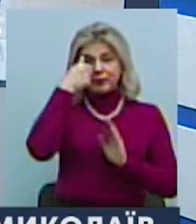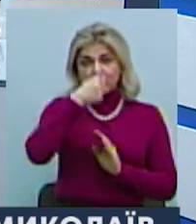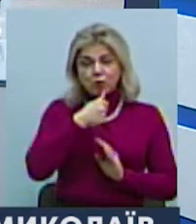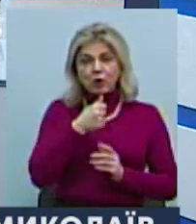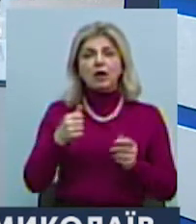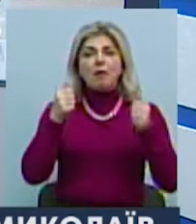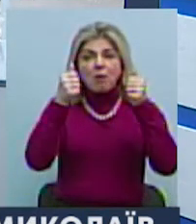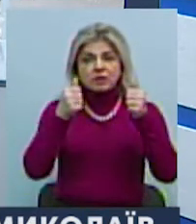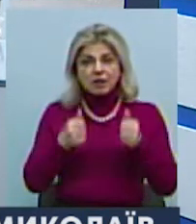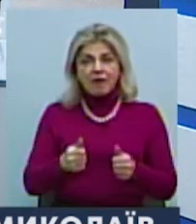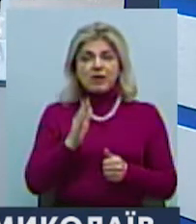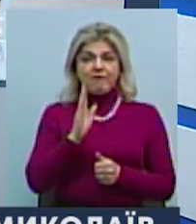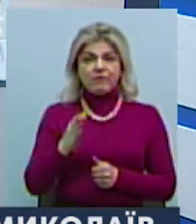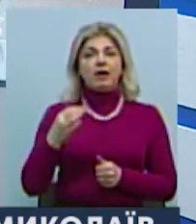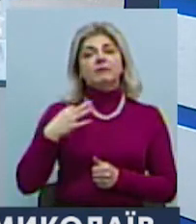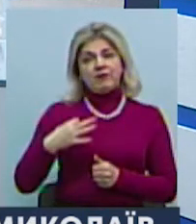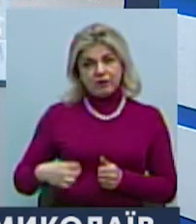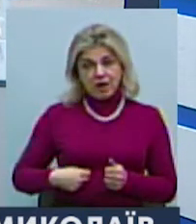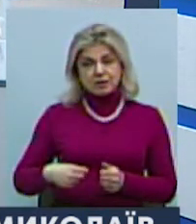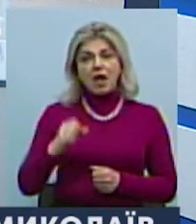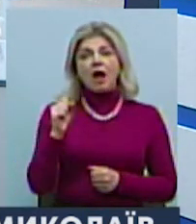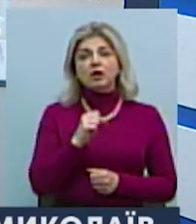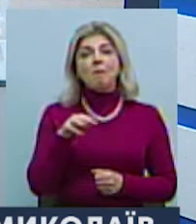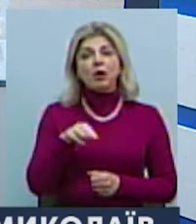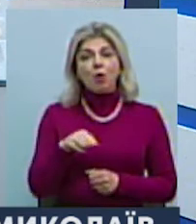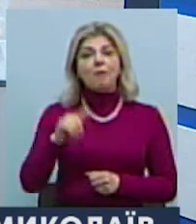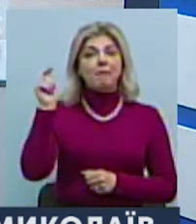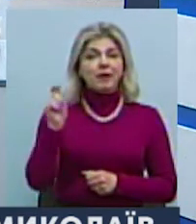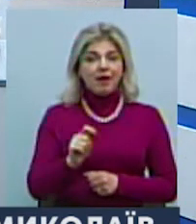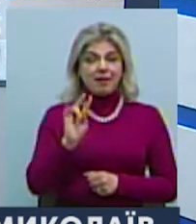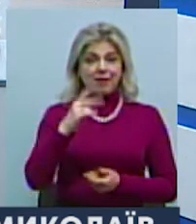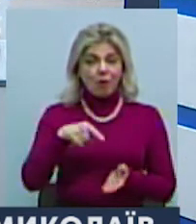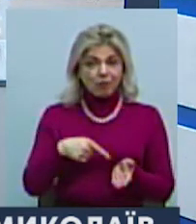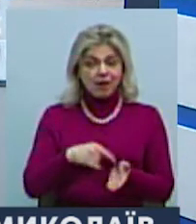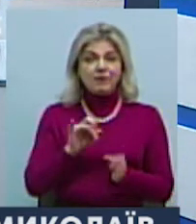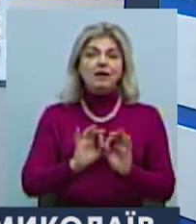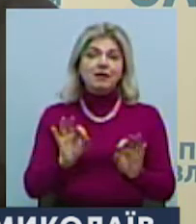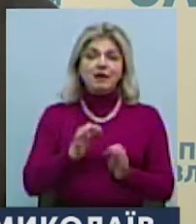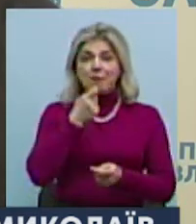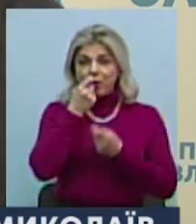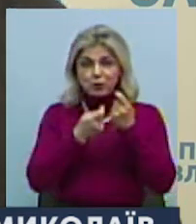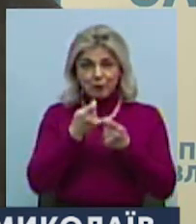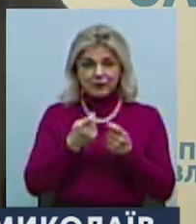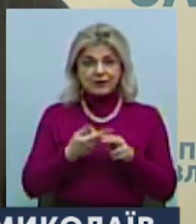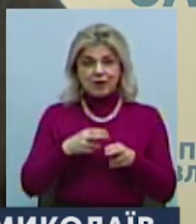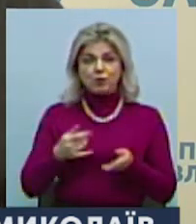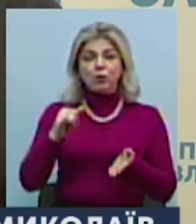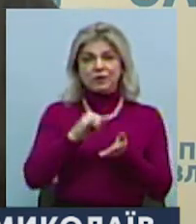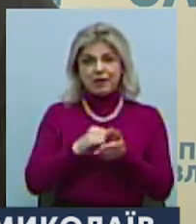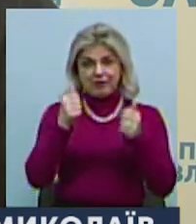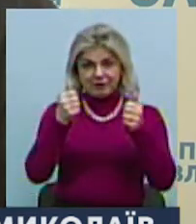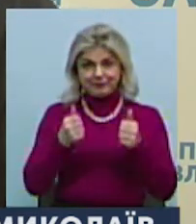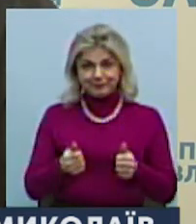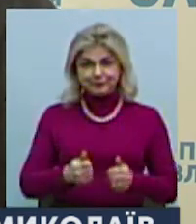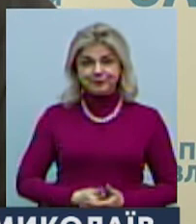арці у Дюнкерку. Анатолій Міронов приїхав до Миколаєва і розповів подробиці встановлення меморіалу. Как раз я попал на